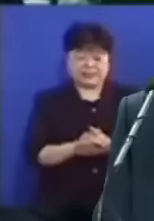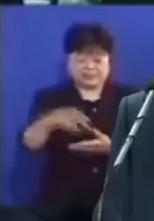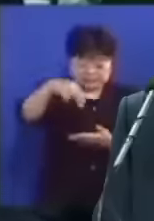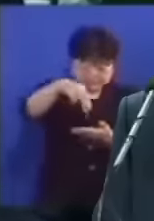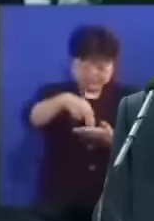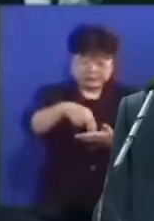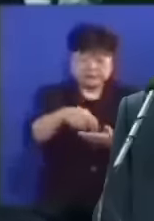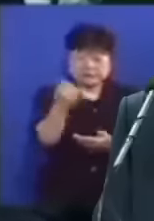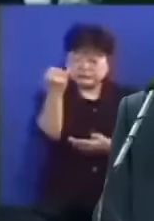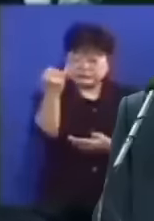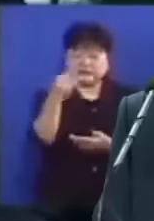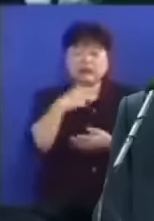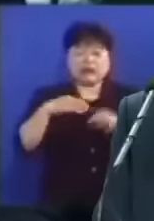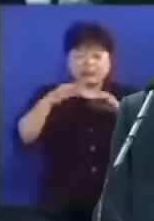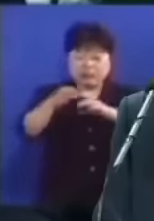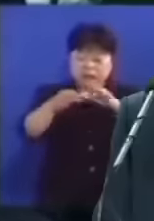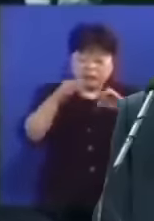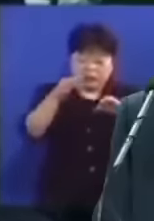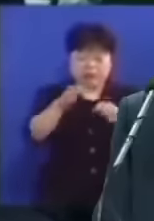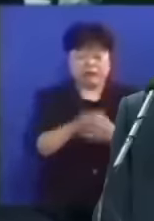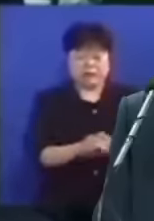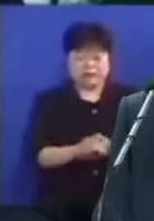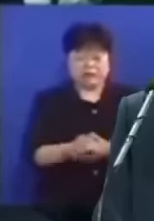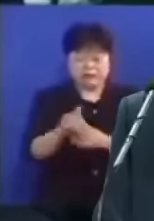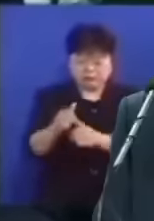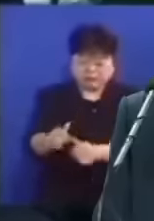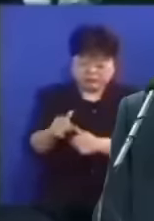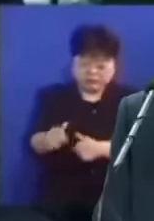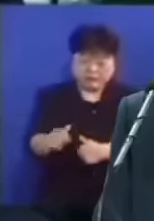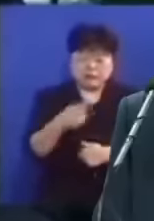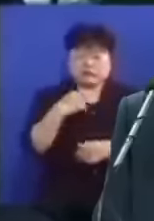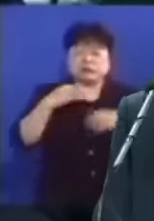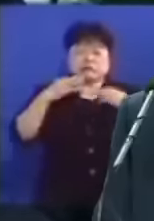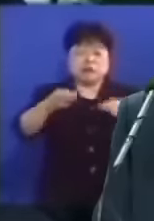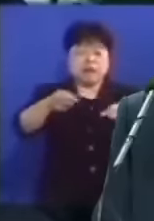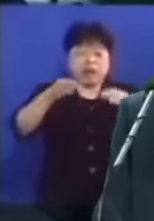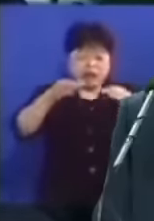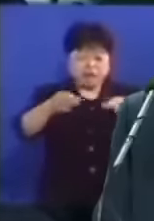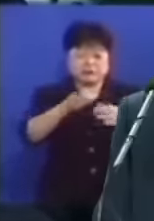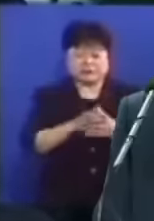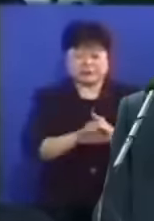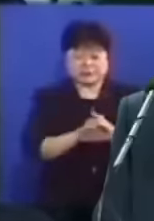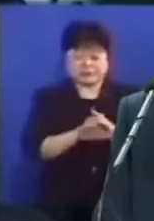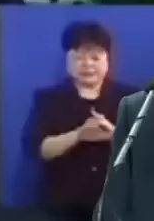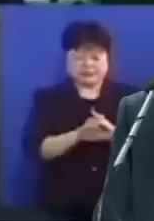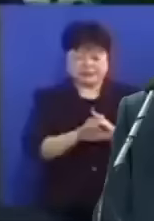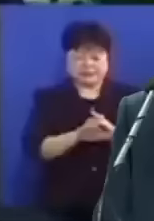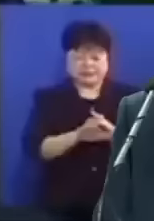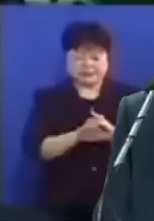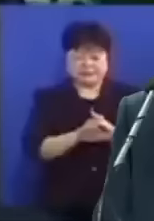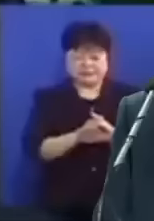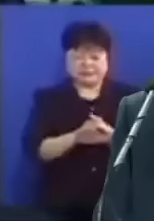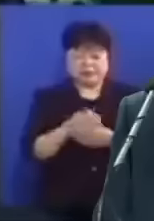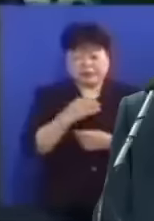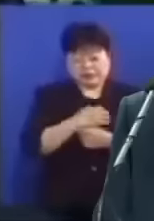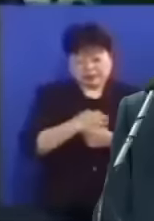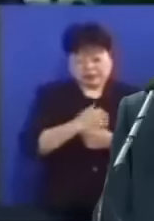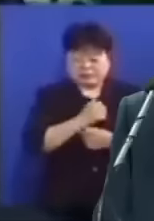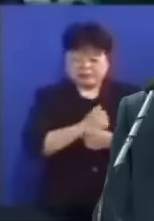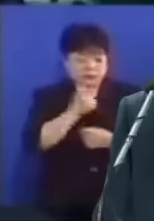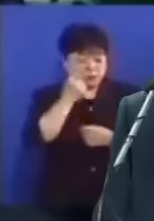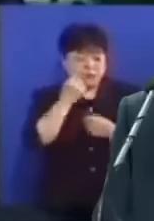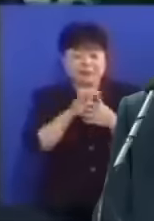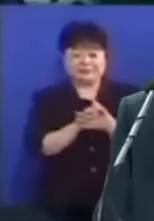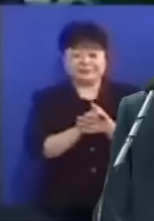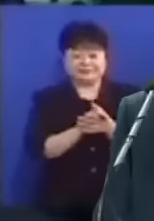일어나서 고함을 치고 가는데 뒤따라오면서 고함을 치고 하니까 도저히 괴로워서 견딜 수가